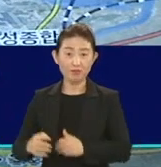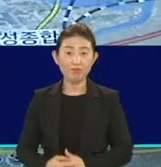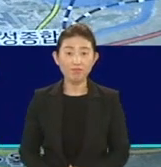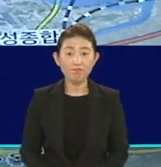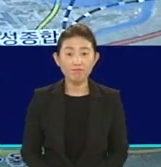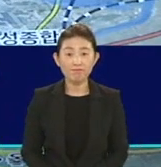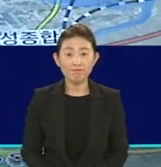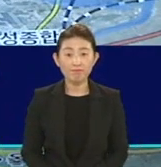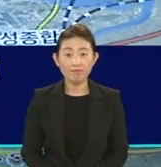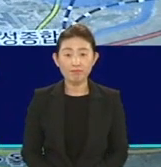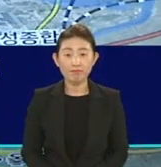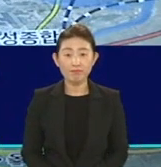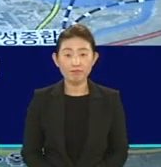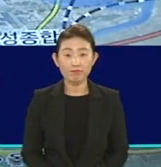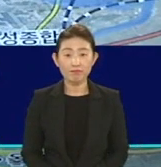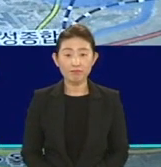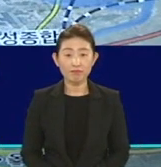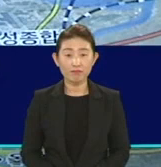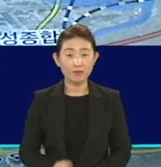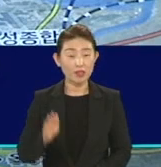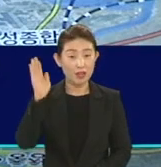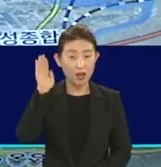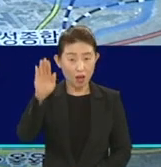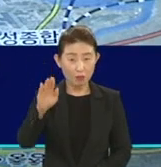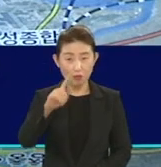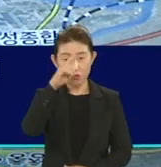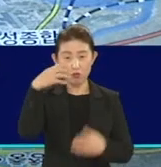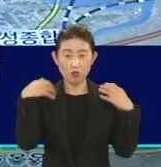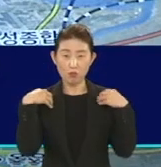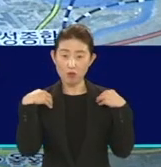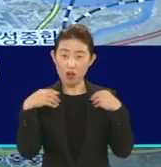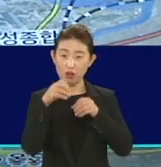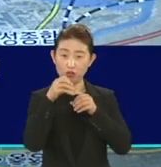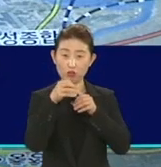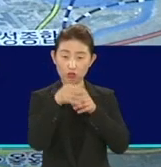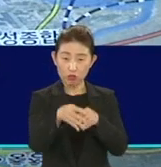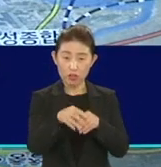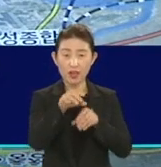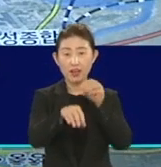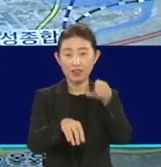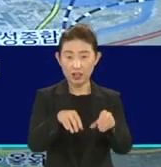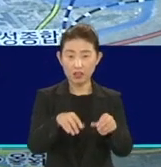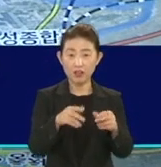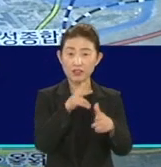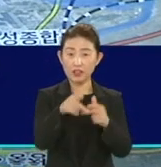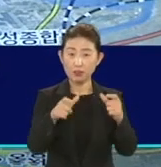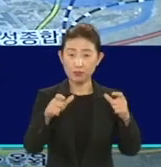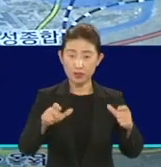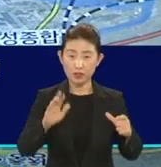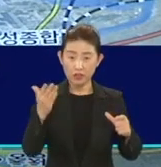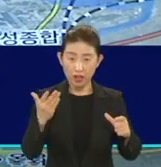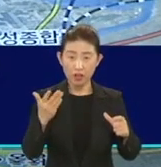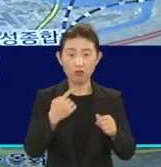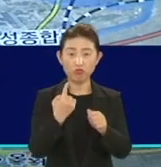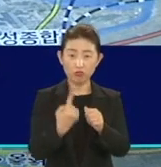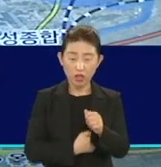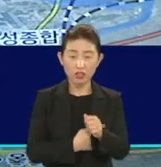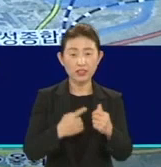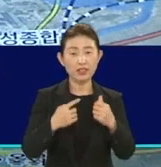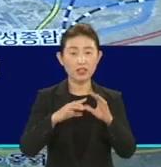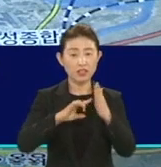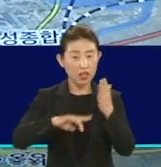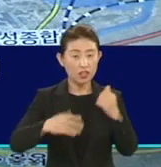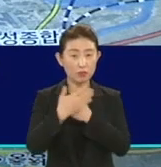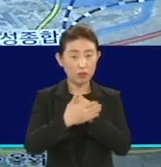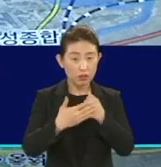신규 국가산업단지 후보지로 선정됐습니다. 국가산단이 되면 기반시설 조성에 국비가 투입되고 각종